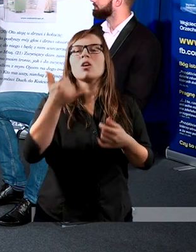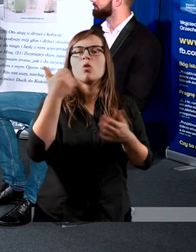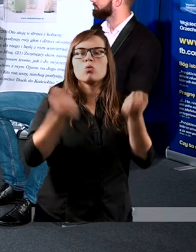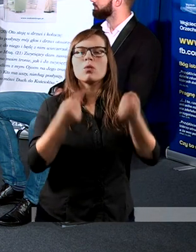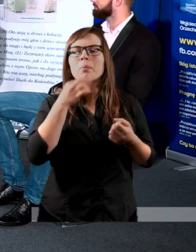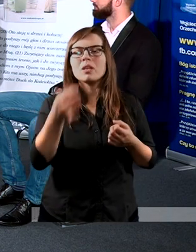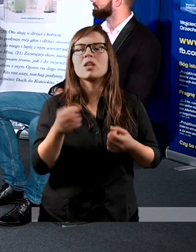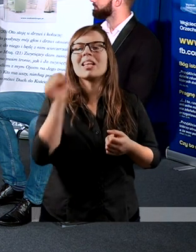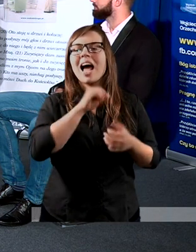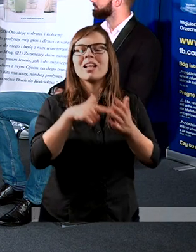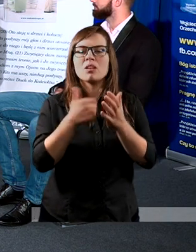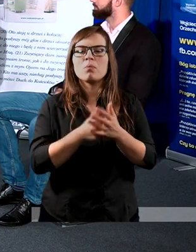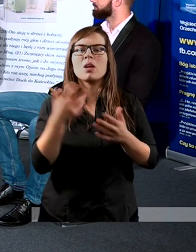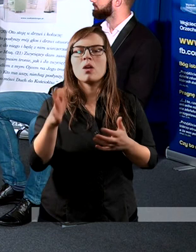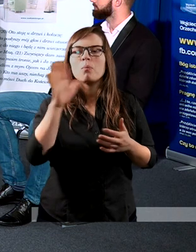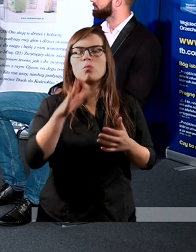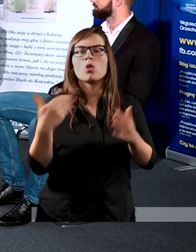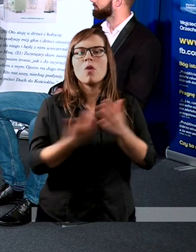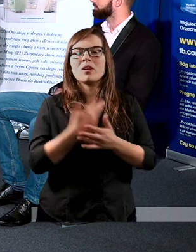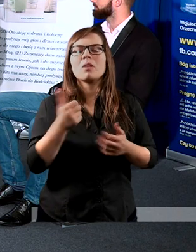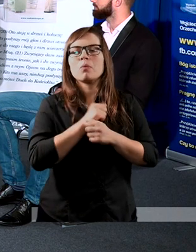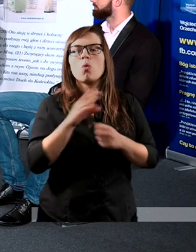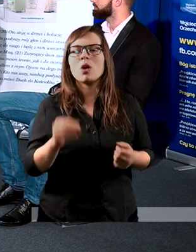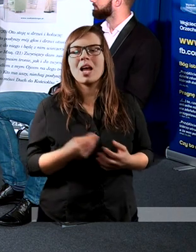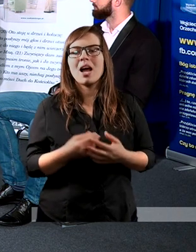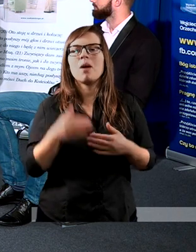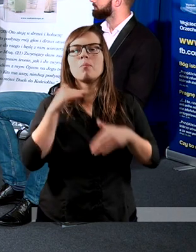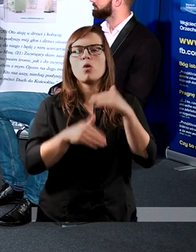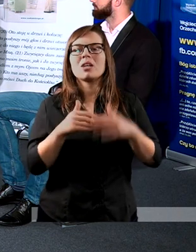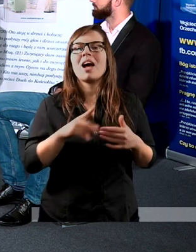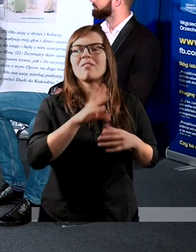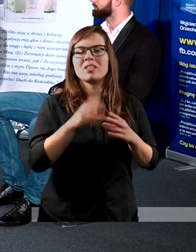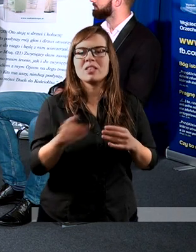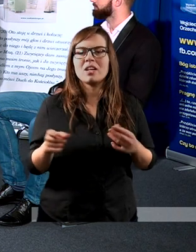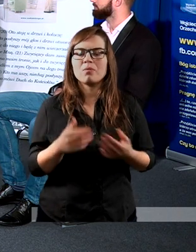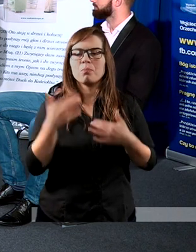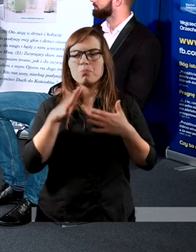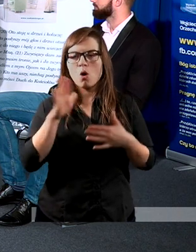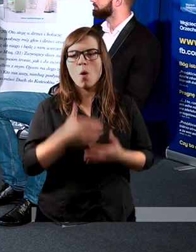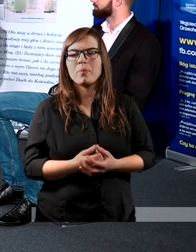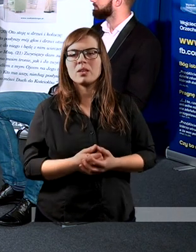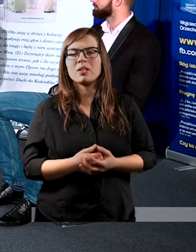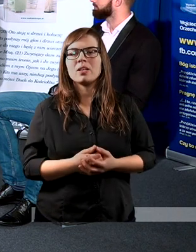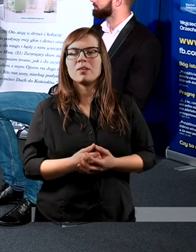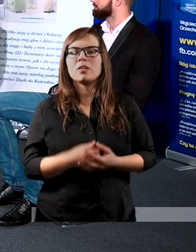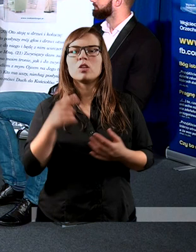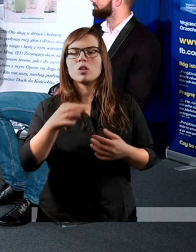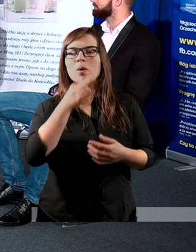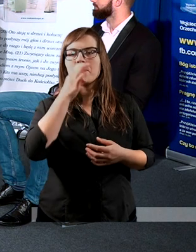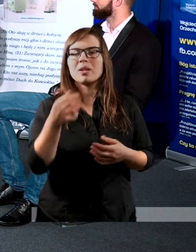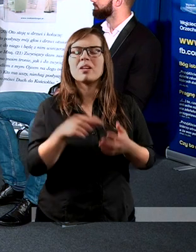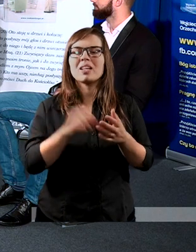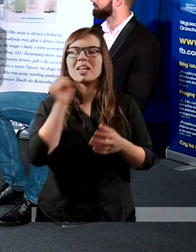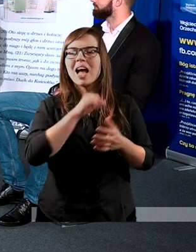uwaga. Bóg Starego Testamentu krwawy, a Bóg Nowego miłujący, uzdrawiający. Czy to dwaj różni bogowie? Nieprawda. No w